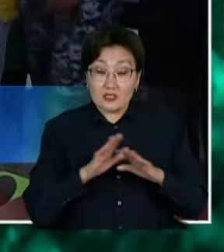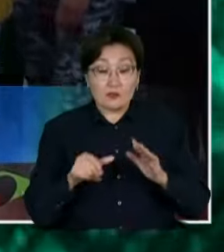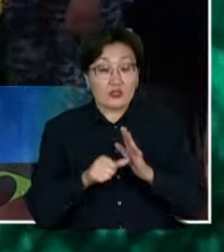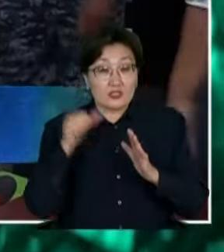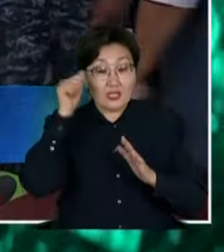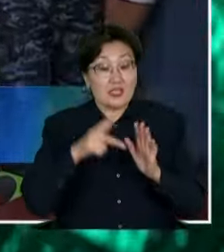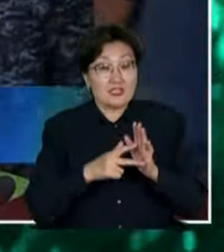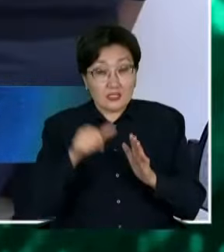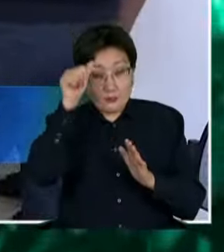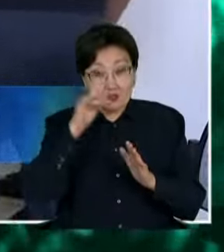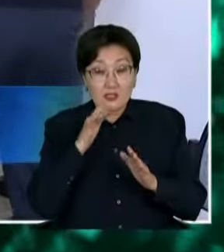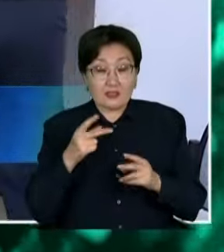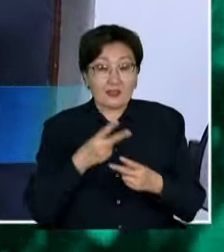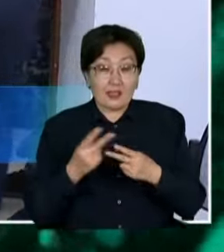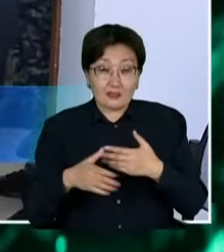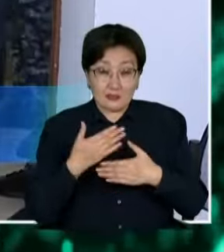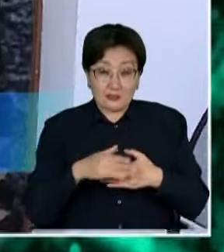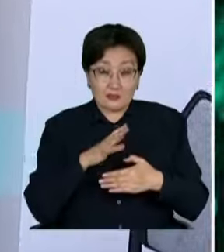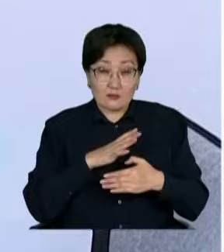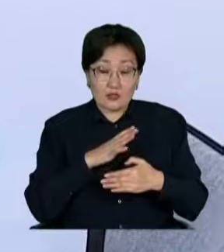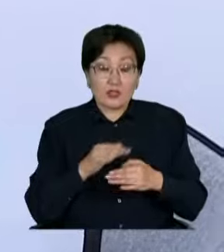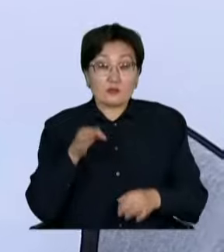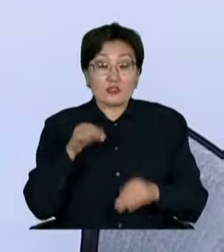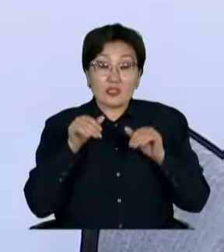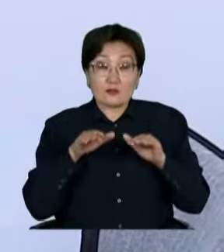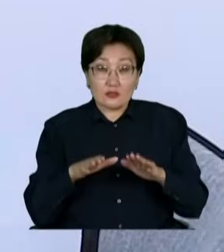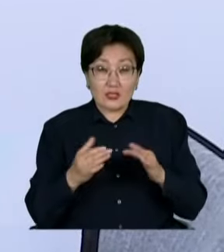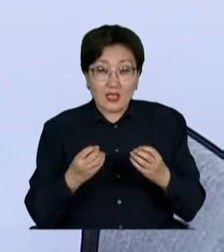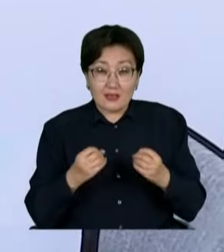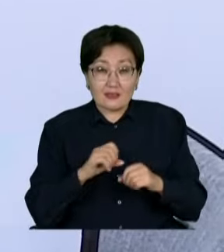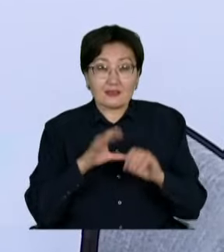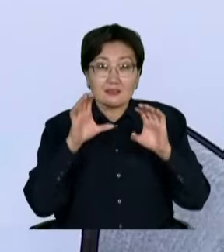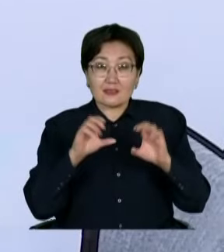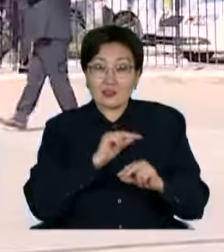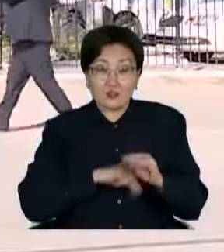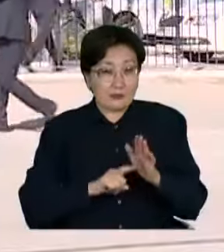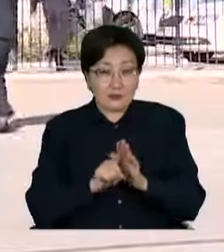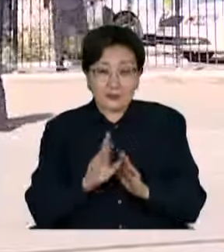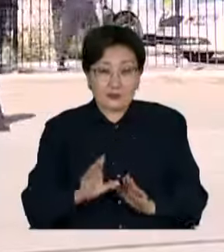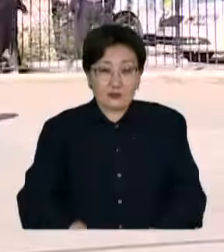жыл 8 ай мерзімге бас бостандығынан айырылды. Сот үкімі әлі заңды күшіне енген жоқ.